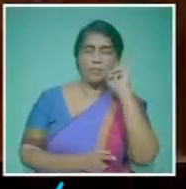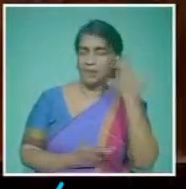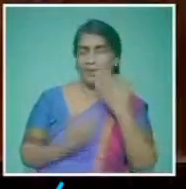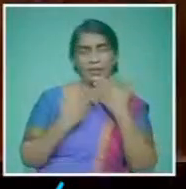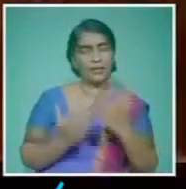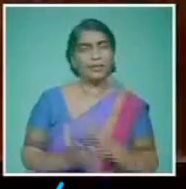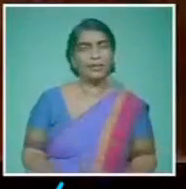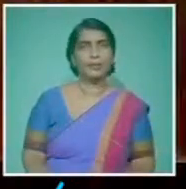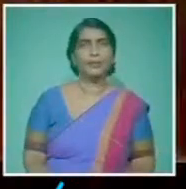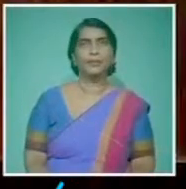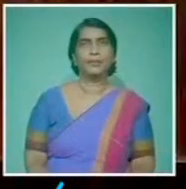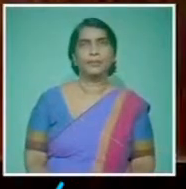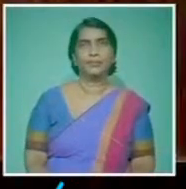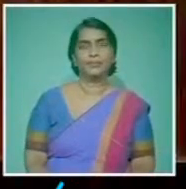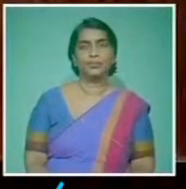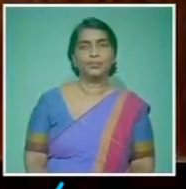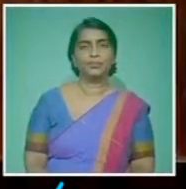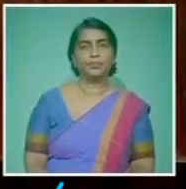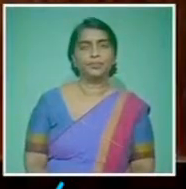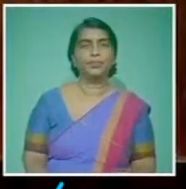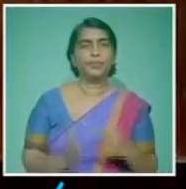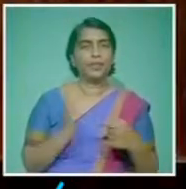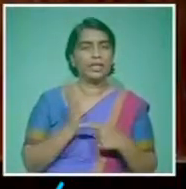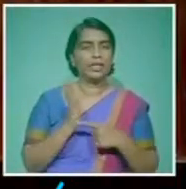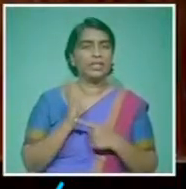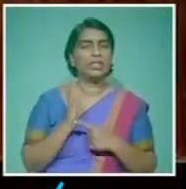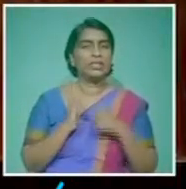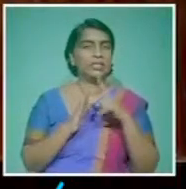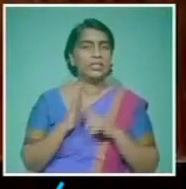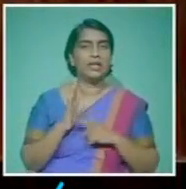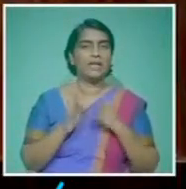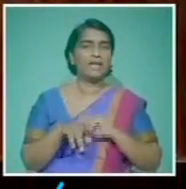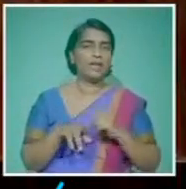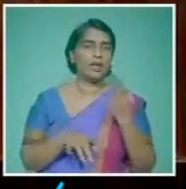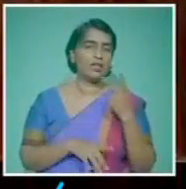ස්තුතියි Honorable Jeevan Thondaman you have 12 minutes